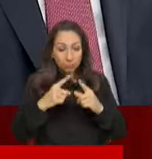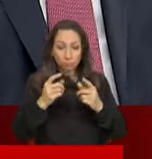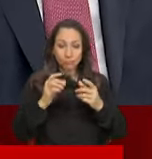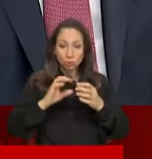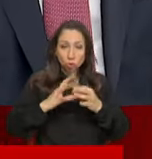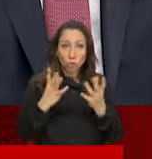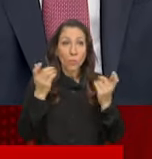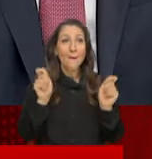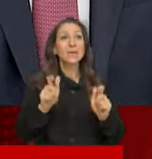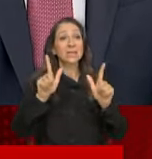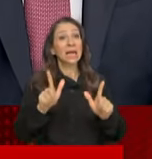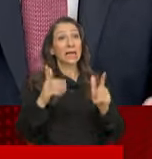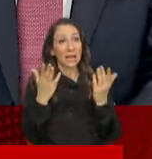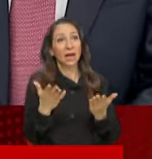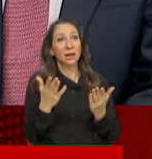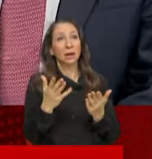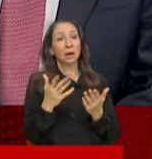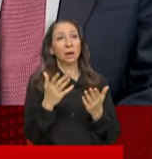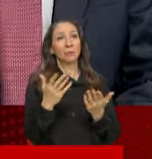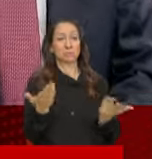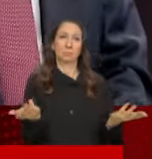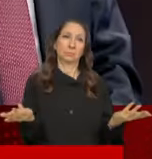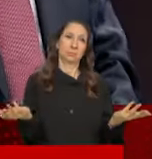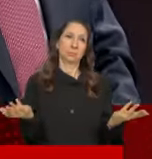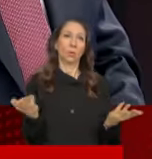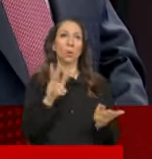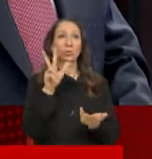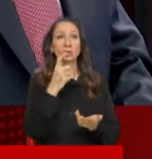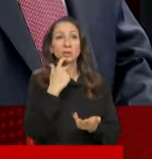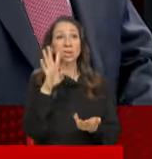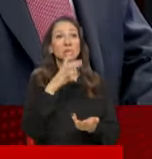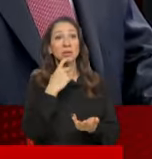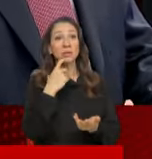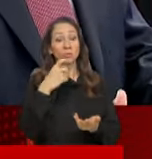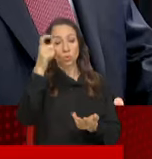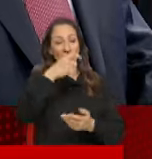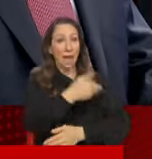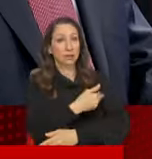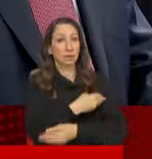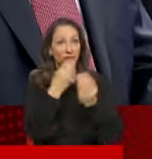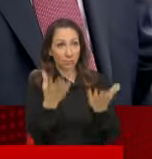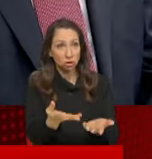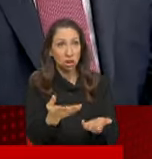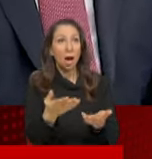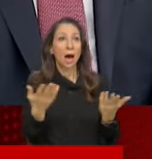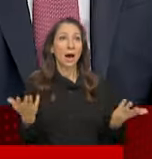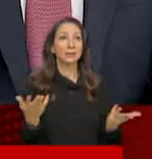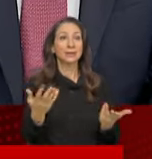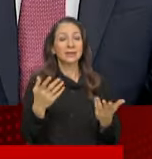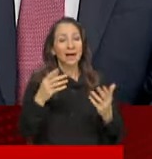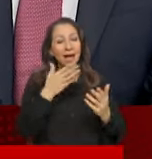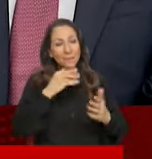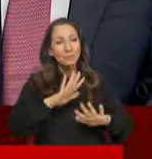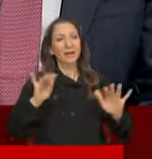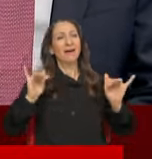göre bir önlem almanız gerekirken adam yani 30 yıl 40 yıl bu memlekete hizmet etmiş artık ahır zamanda rahat